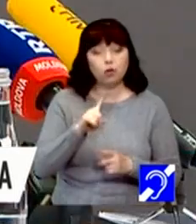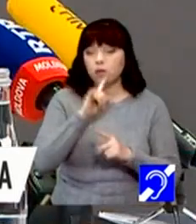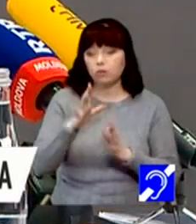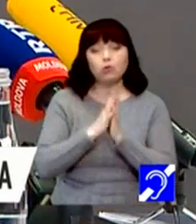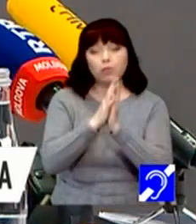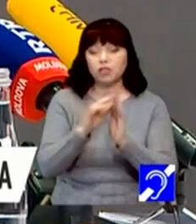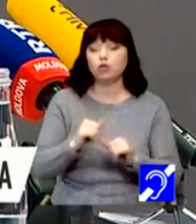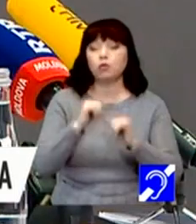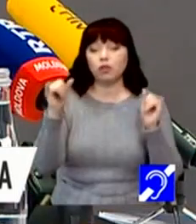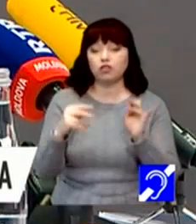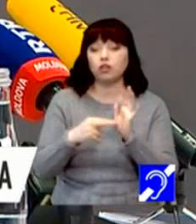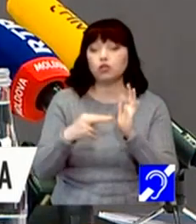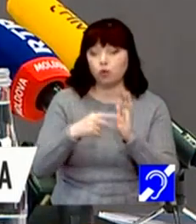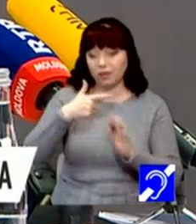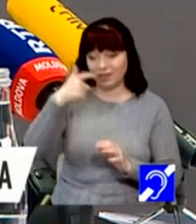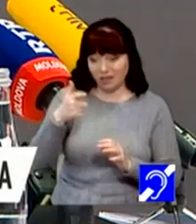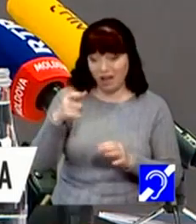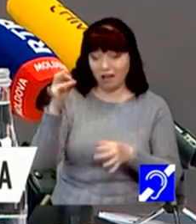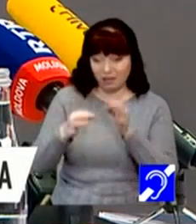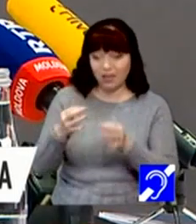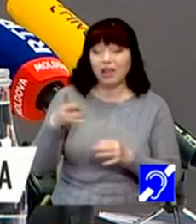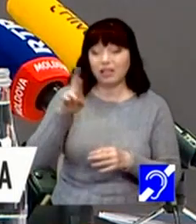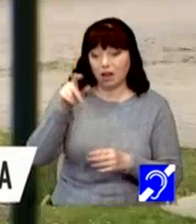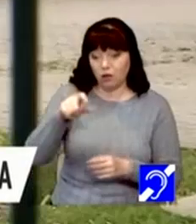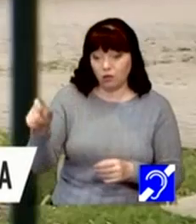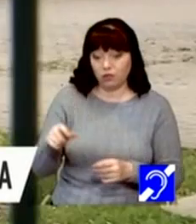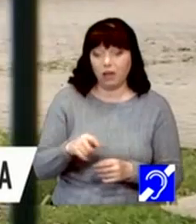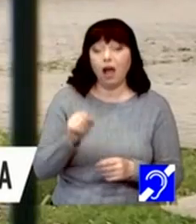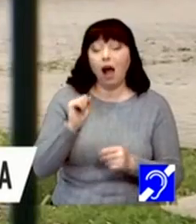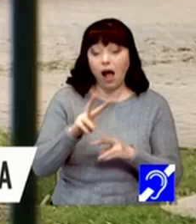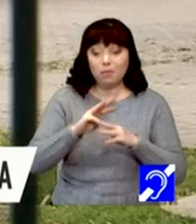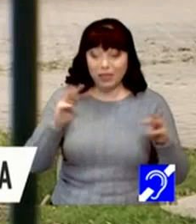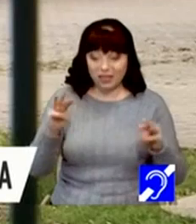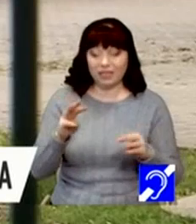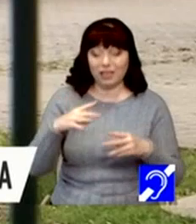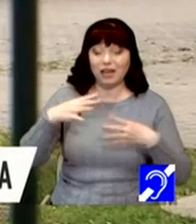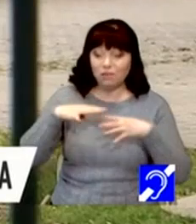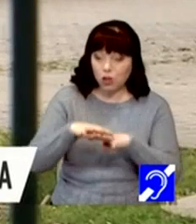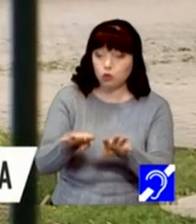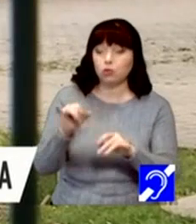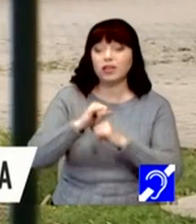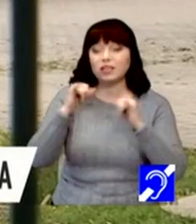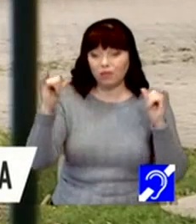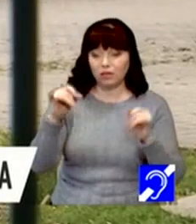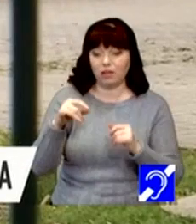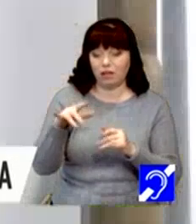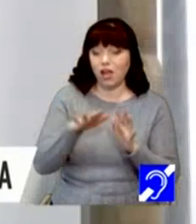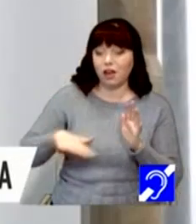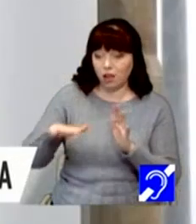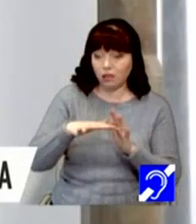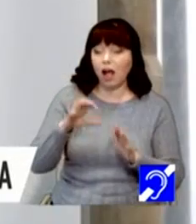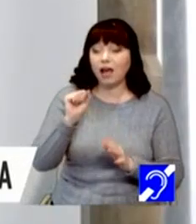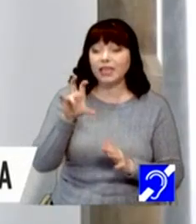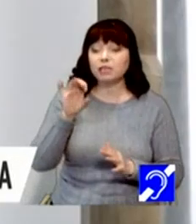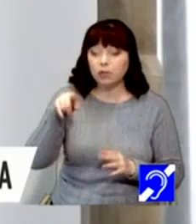majorarea tarifelor la gazele naturale pentru consumatorii finali potrivit ministrului infrastructurii și dezvoltării regionale Andrei Spânul